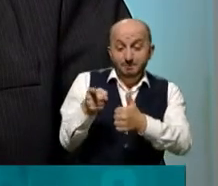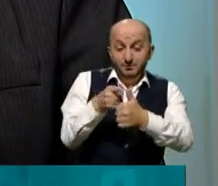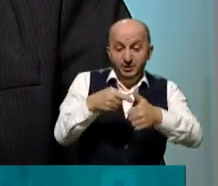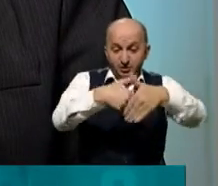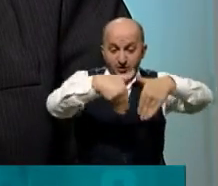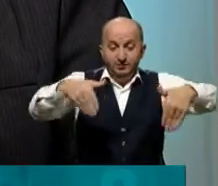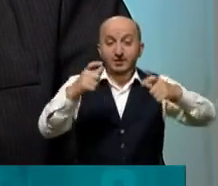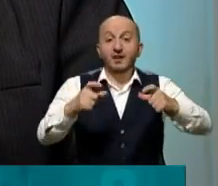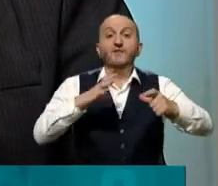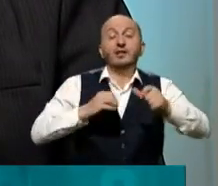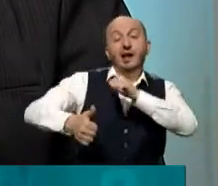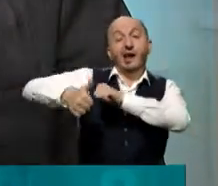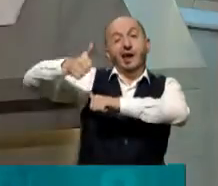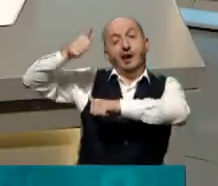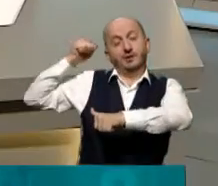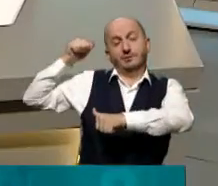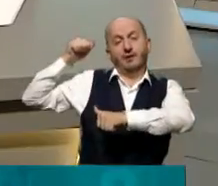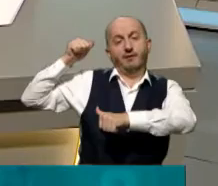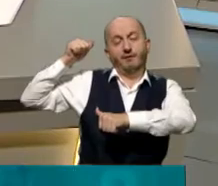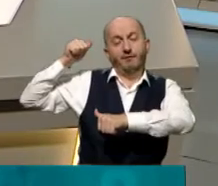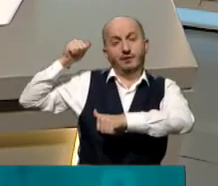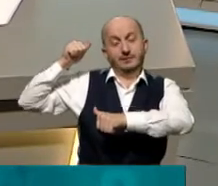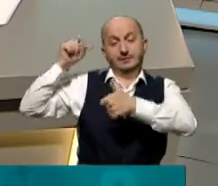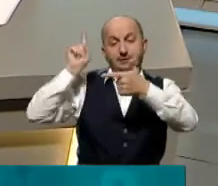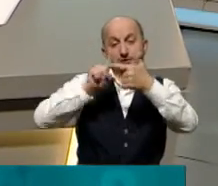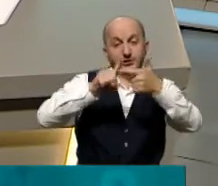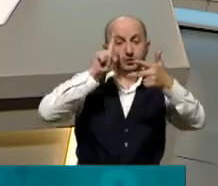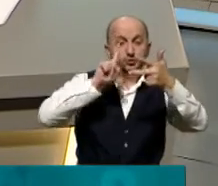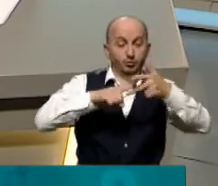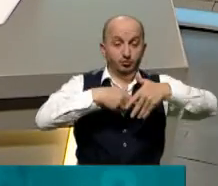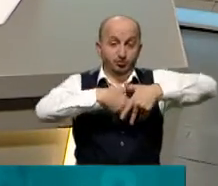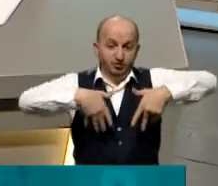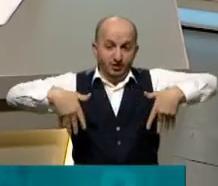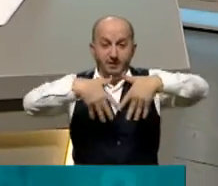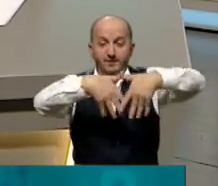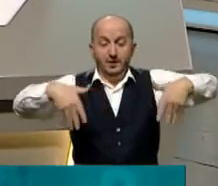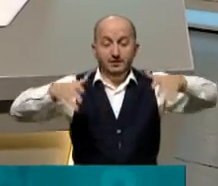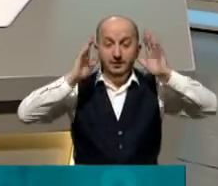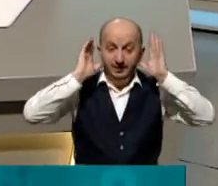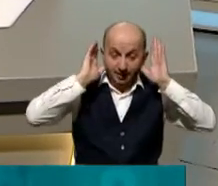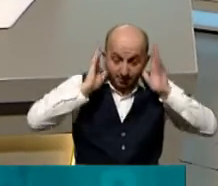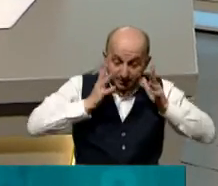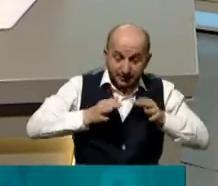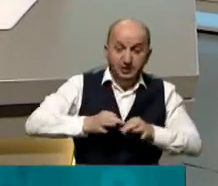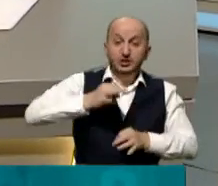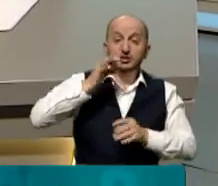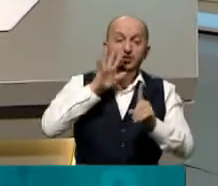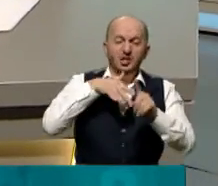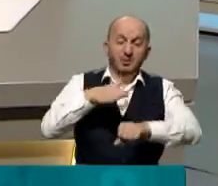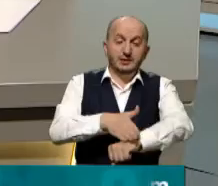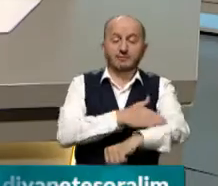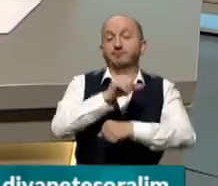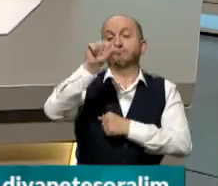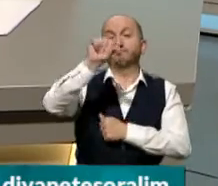varken arkada, yani ikinci, üçüncü saflarda namaz kılan kişi cemaatin sevabından mahrum